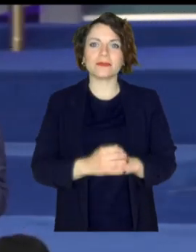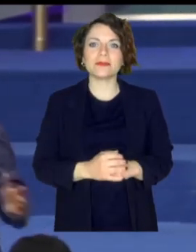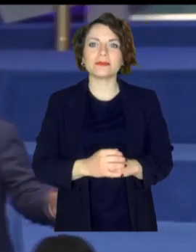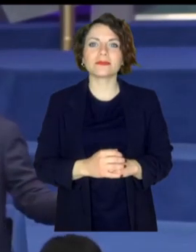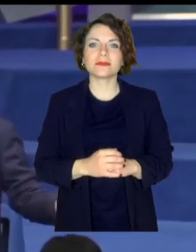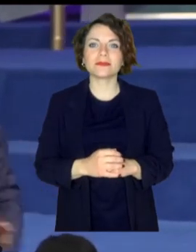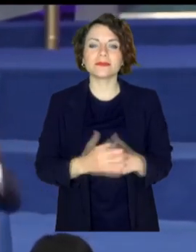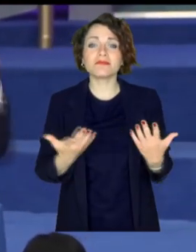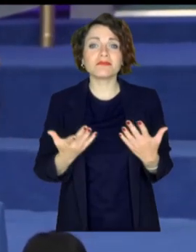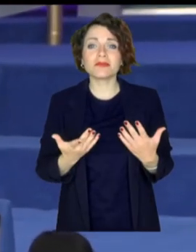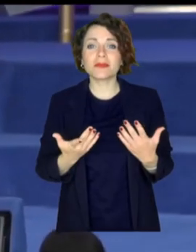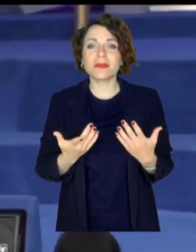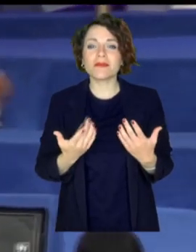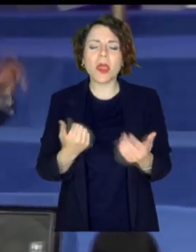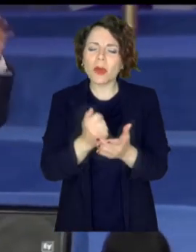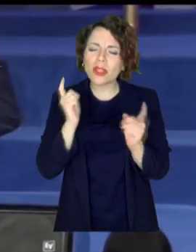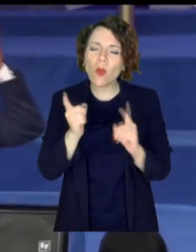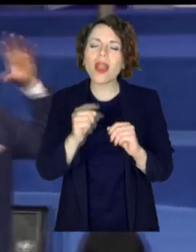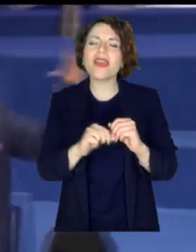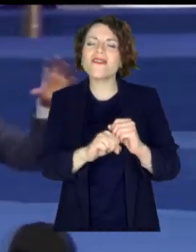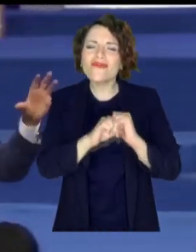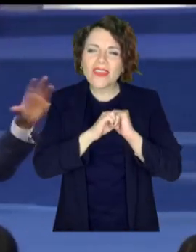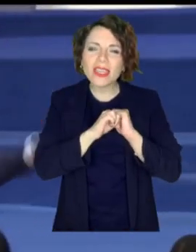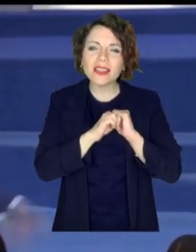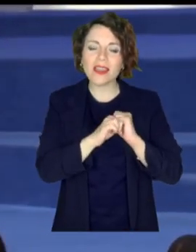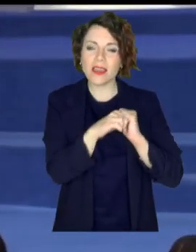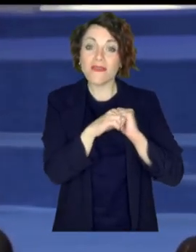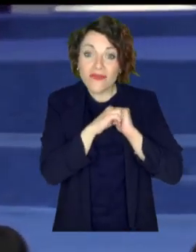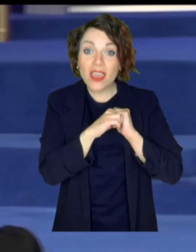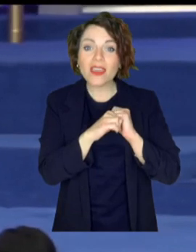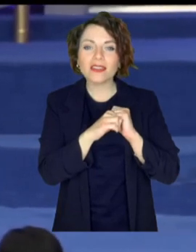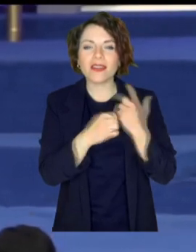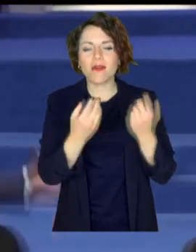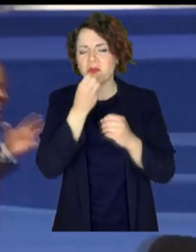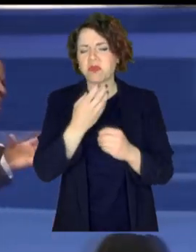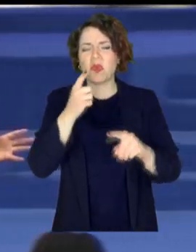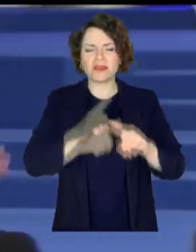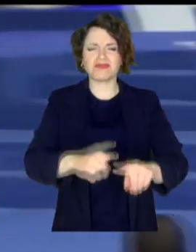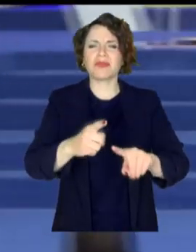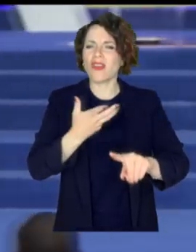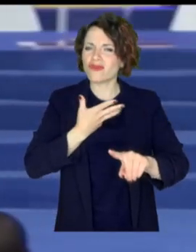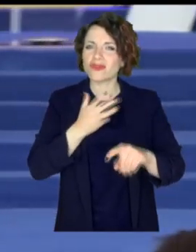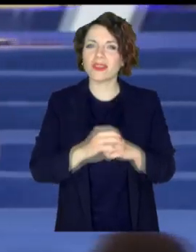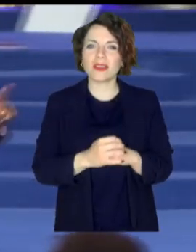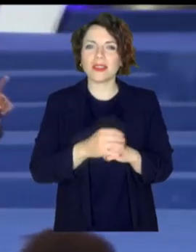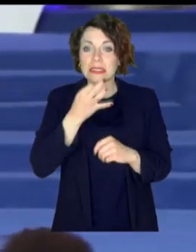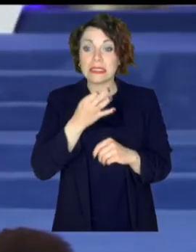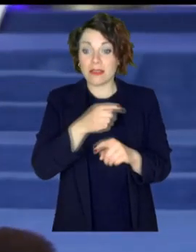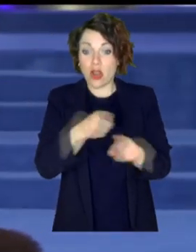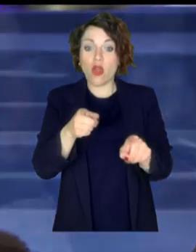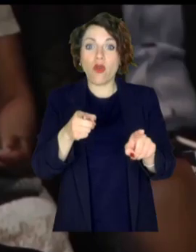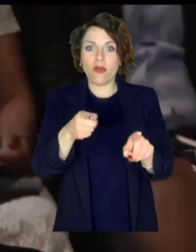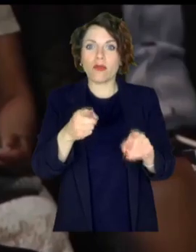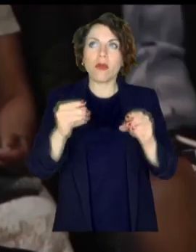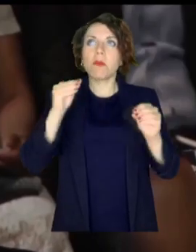Sulla base di nient'altro che la fede, fu resa buona testimonianza di loro per fede. In sostanza, la loro posizione in cielo è dovuta alla